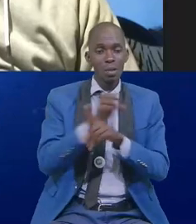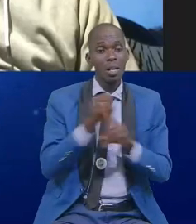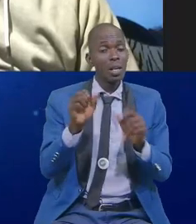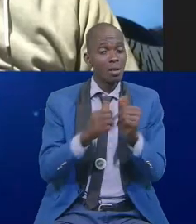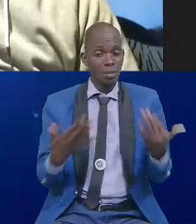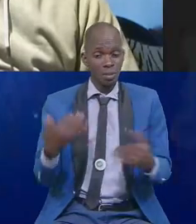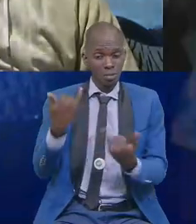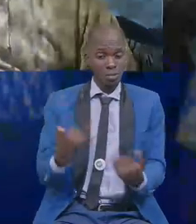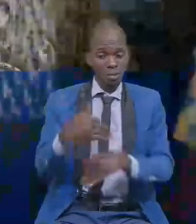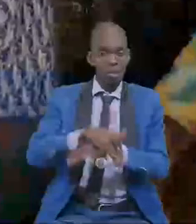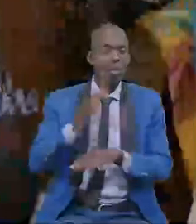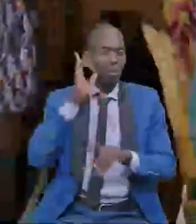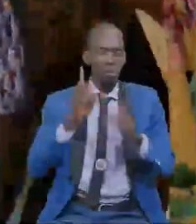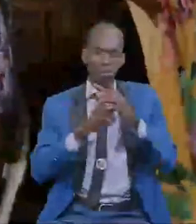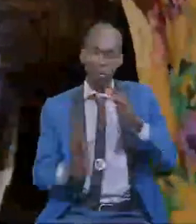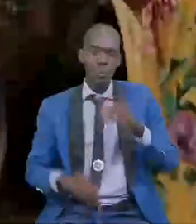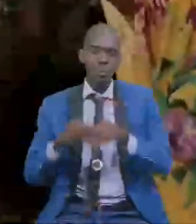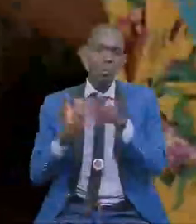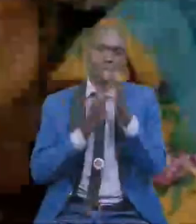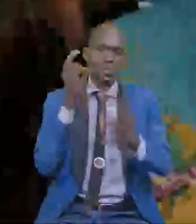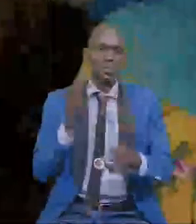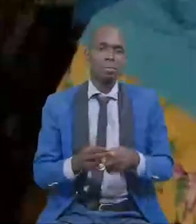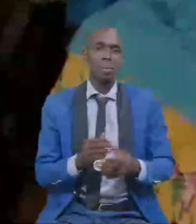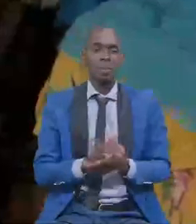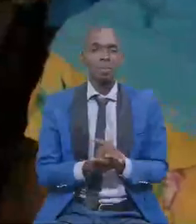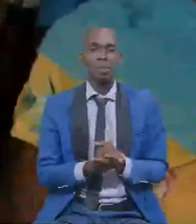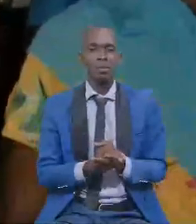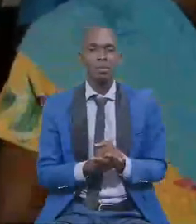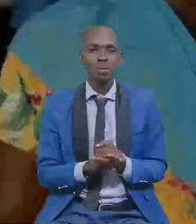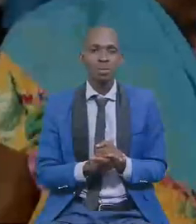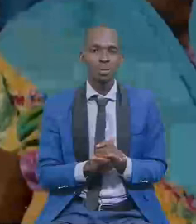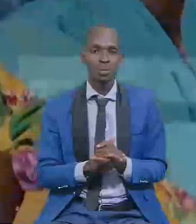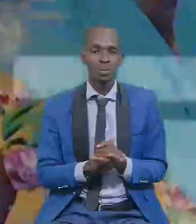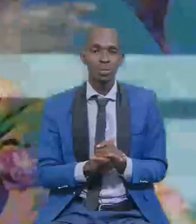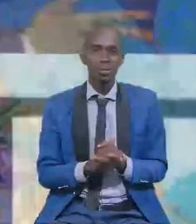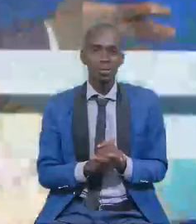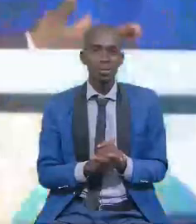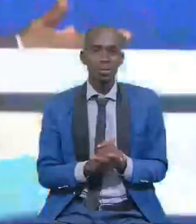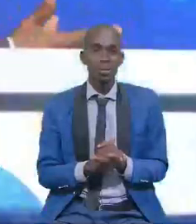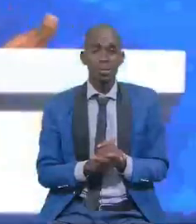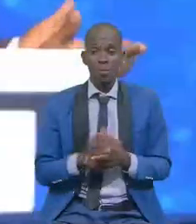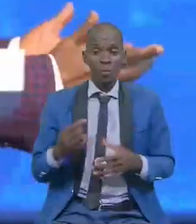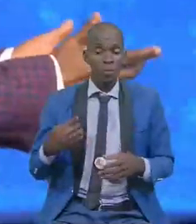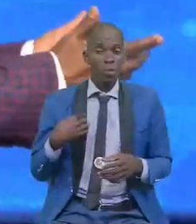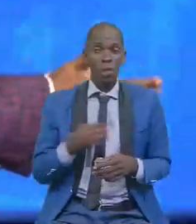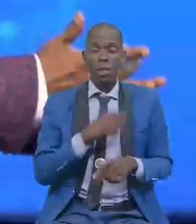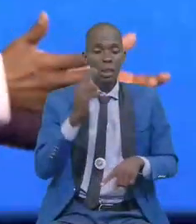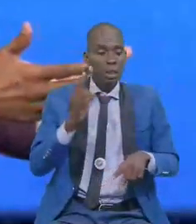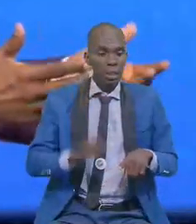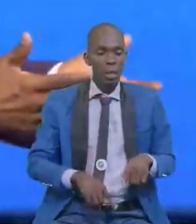Et toutes les œuvres des ténèbres, tout ce qui ne vient pas de Dieu, tout comme maladie va disparaître.